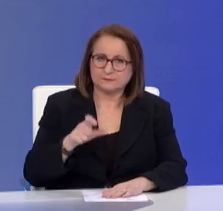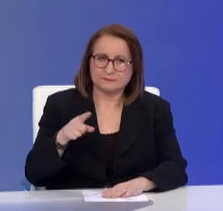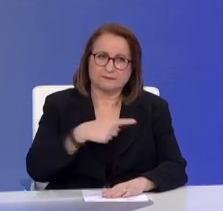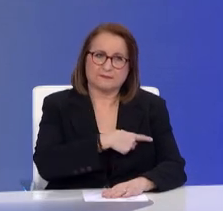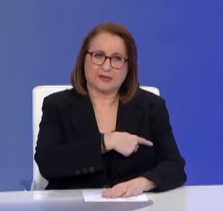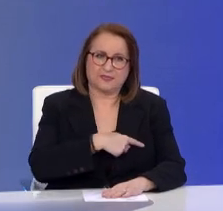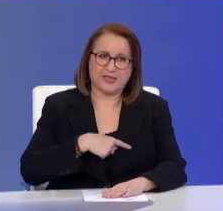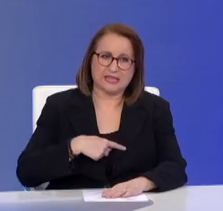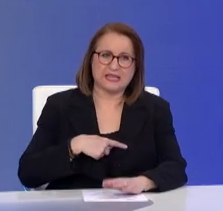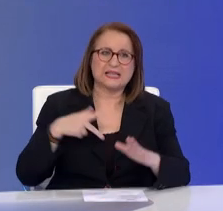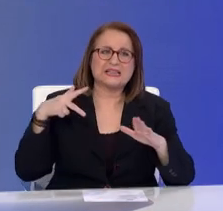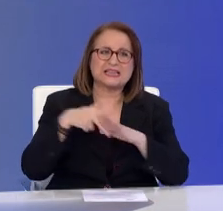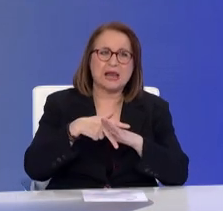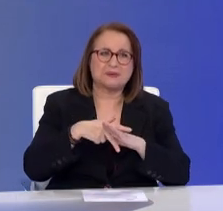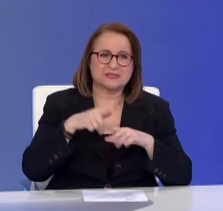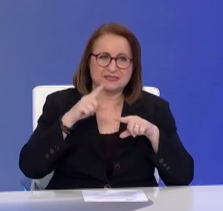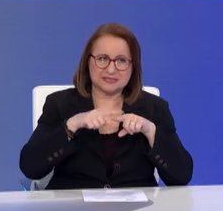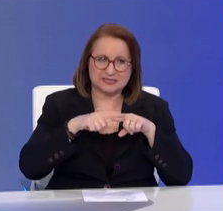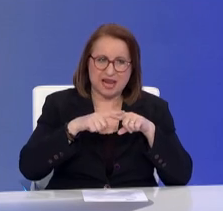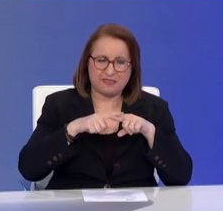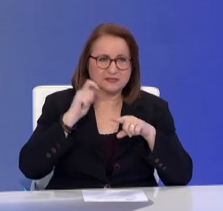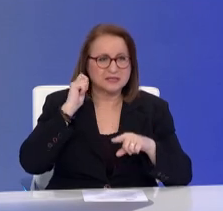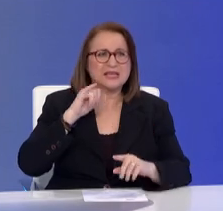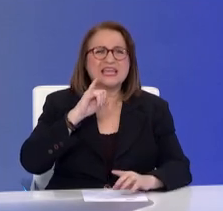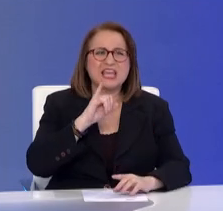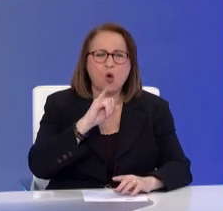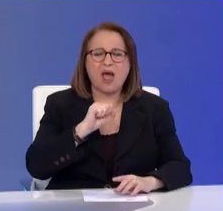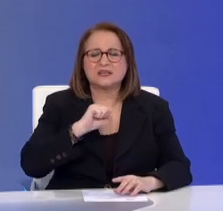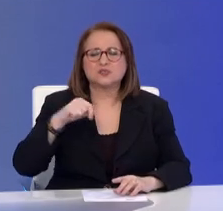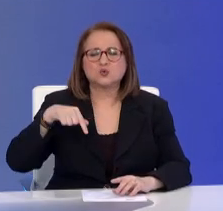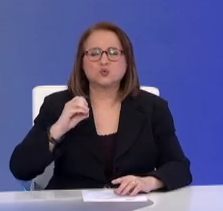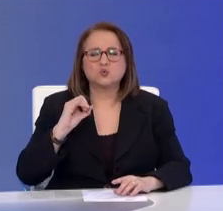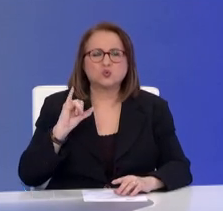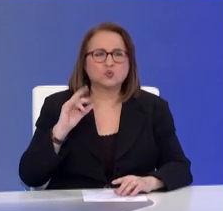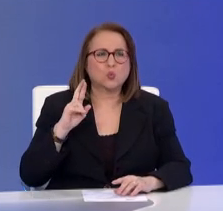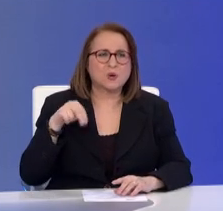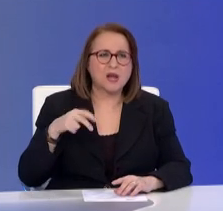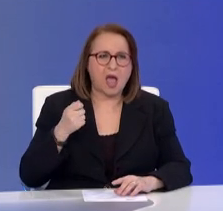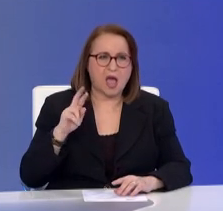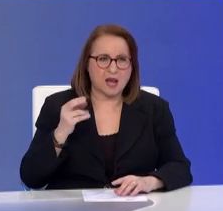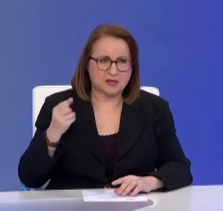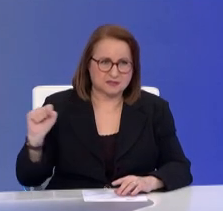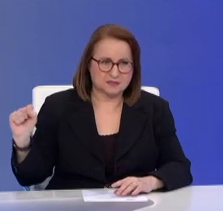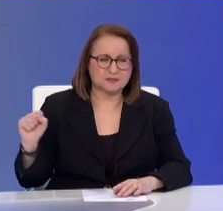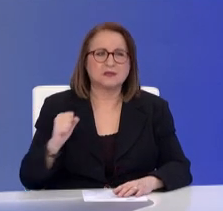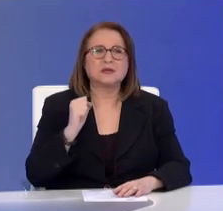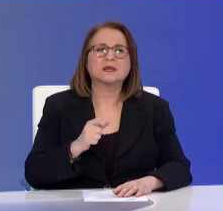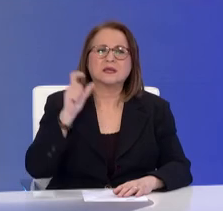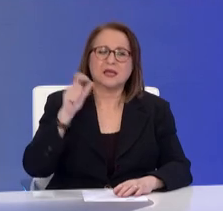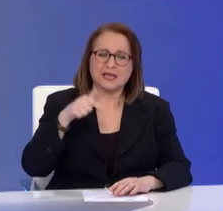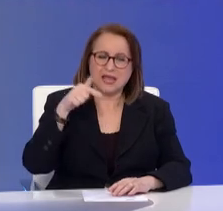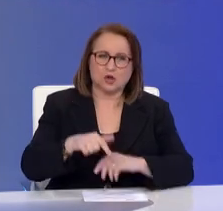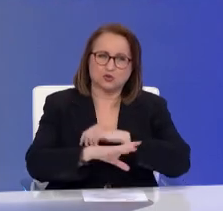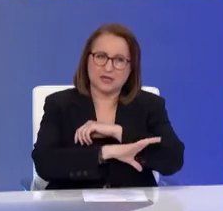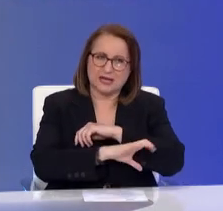τον Διοικητή της Τραπέζης της Ελλάδος, κύριον Ιωάννη Στουρνάρα, και τον Γενικό Γραμματέα της